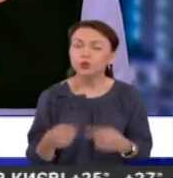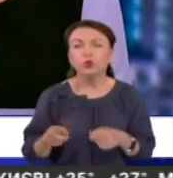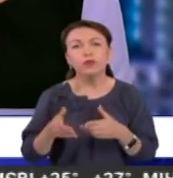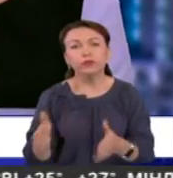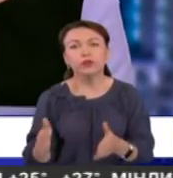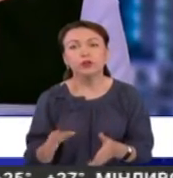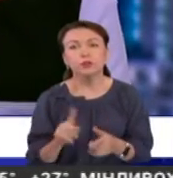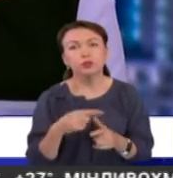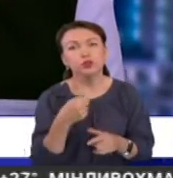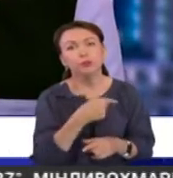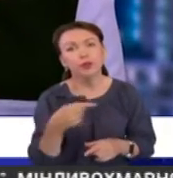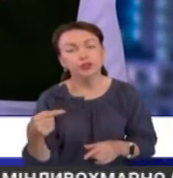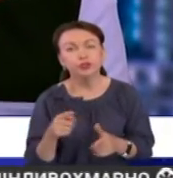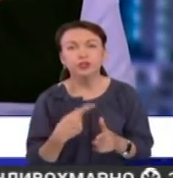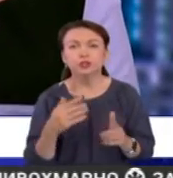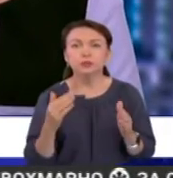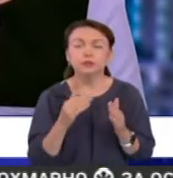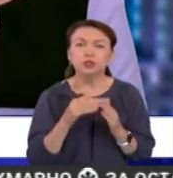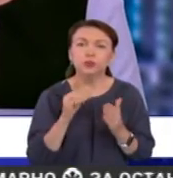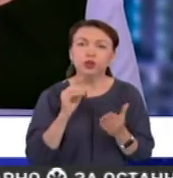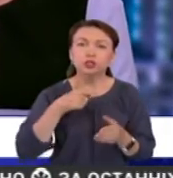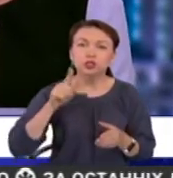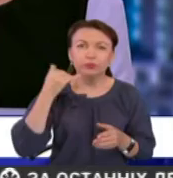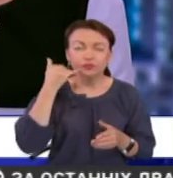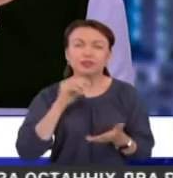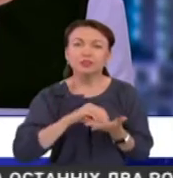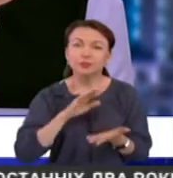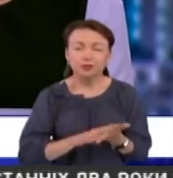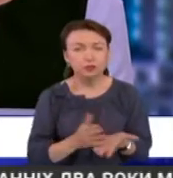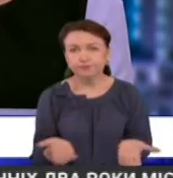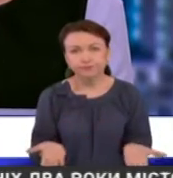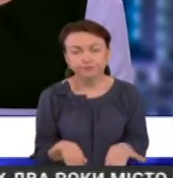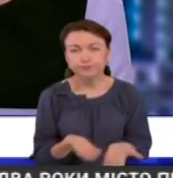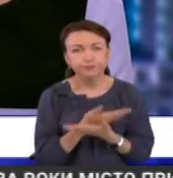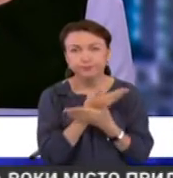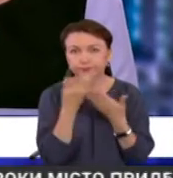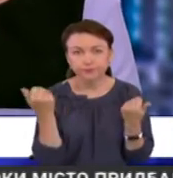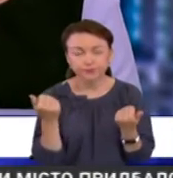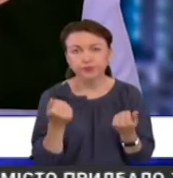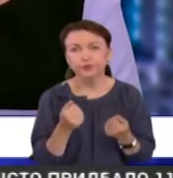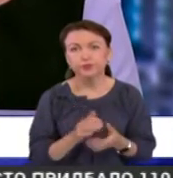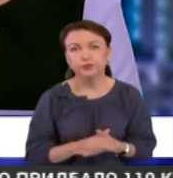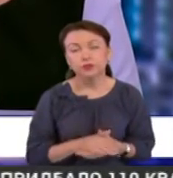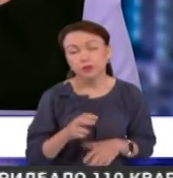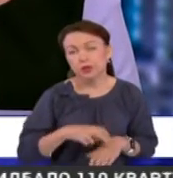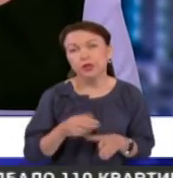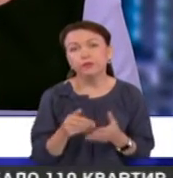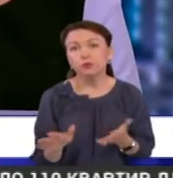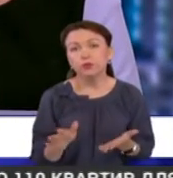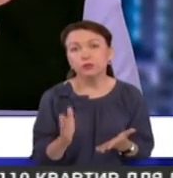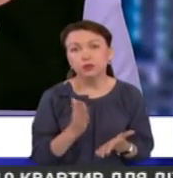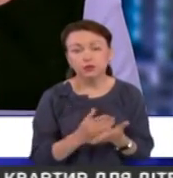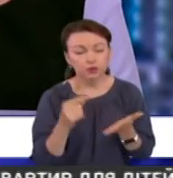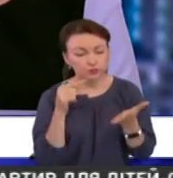можна поставити прочерк, записати домашній телефон, чи якийсь інший варіант. І лікарі відмовляють, тому що є